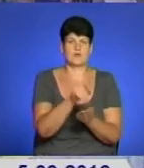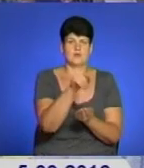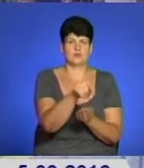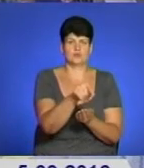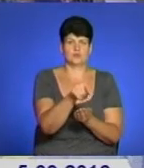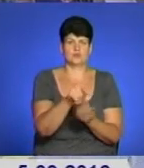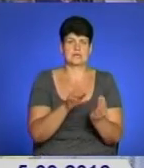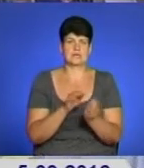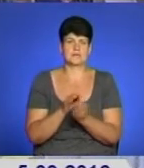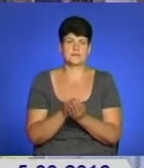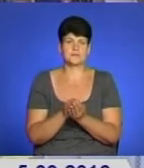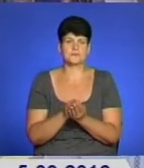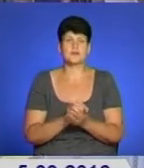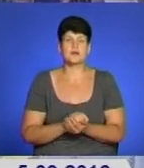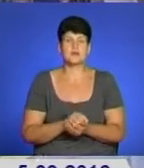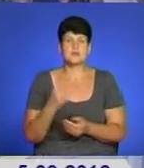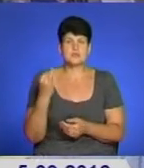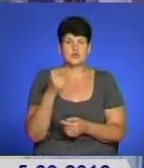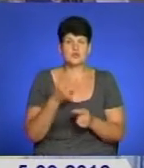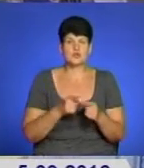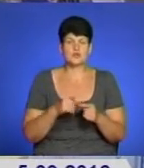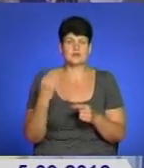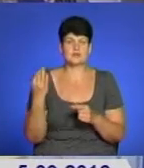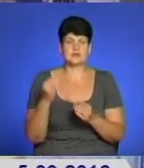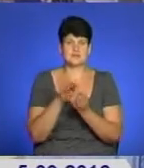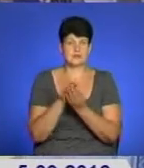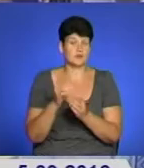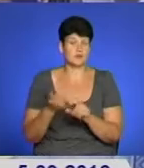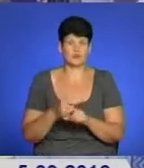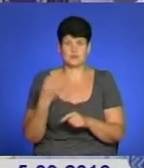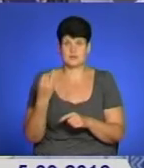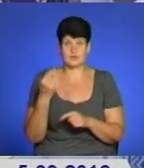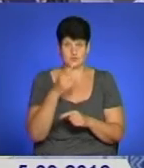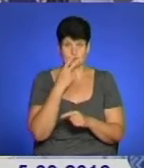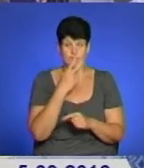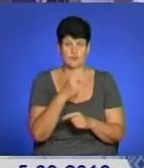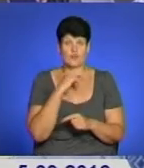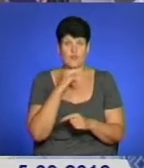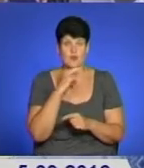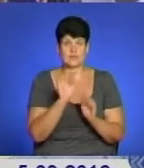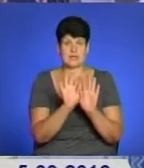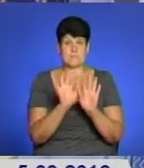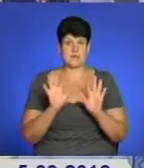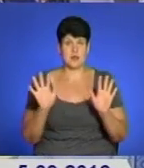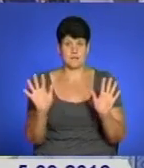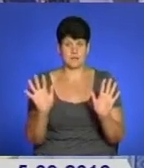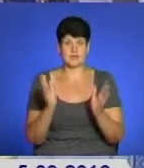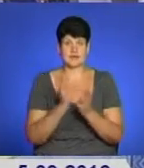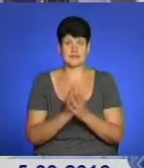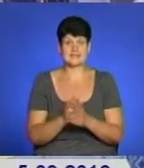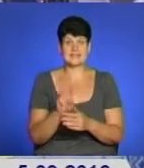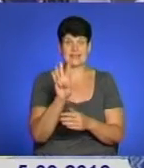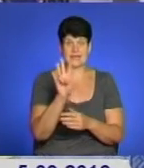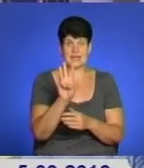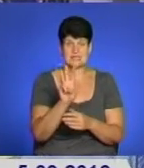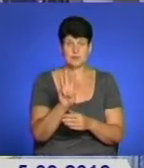цвинтарі. Потрібно сказати, що історія цього цвинтару дуже цікава. Якщо звернути увагу на браму, яка є на цвинтарі, це так тризуб, який у